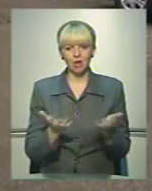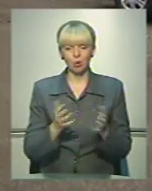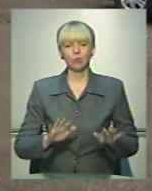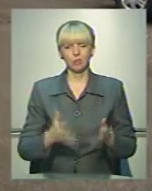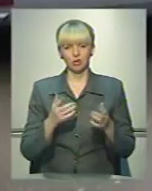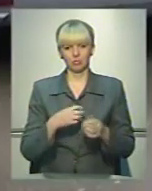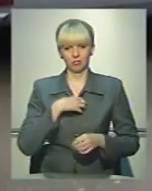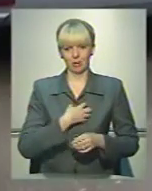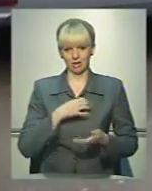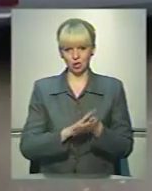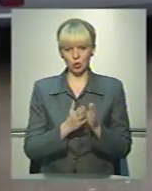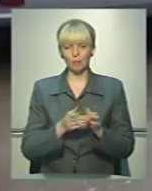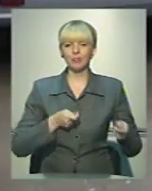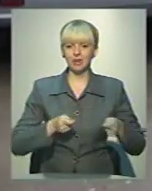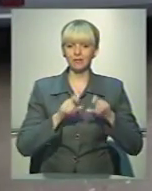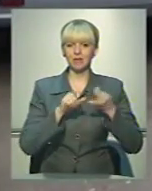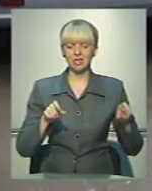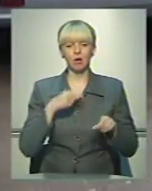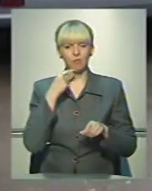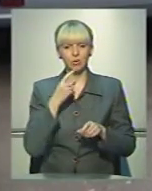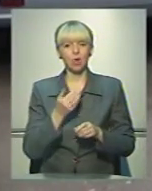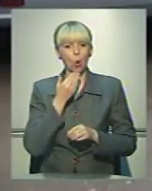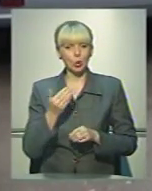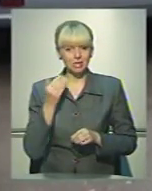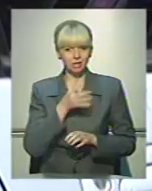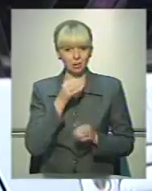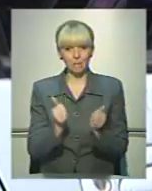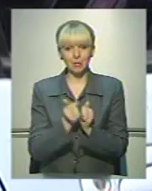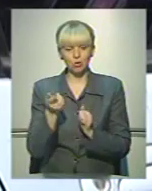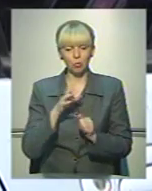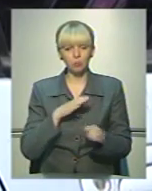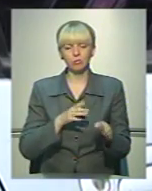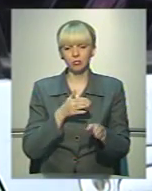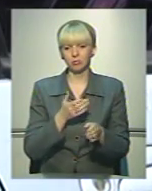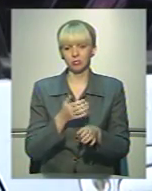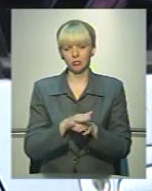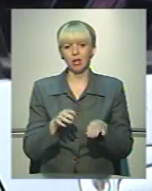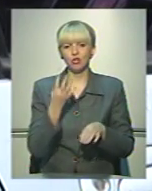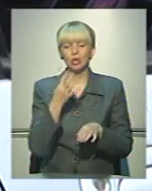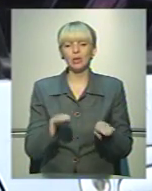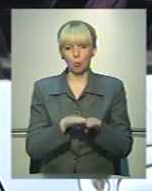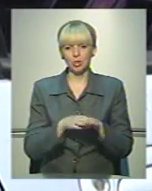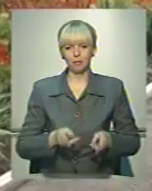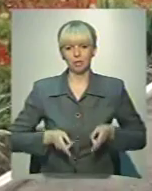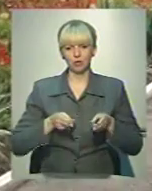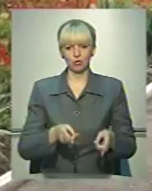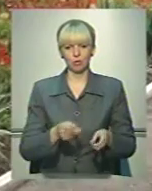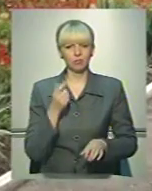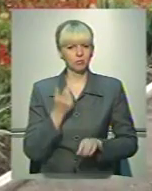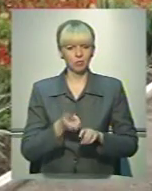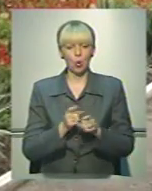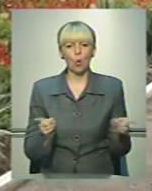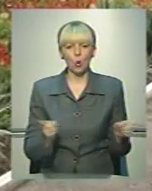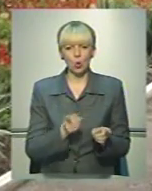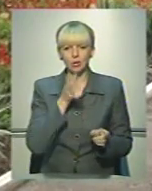сталася прикра ситуація. Керівник закладу нарікає, що за останній час біля нього було скоєно 4 подібних злочини. Це досить